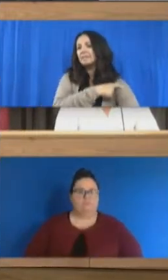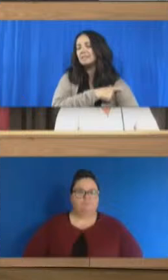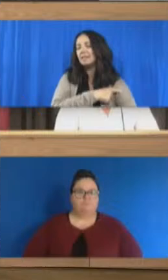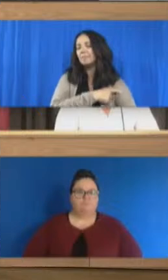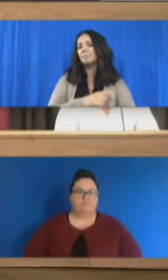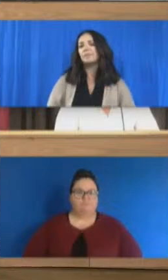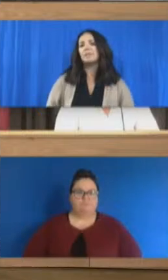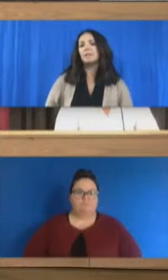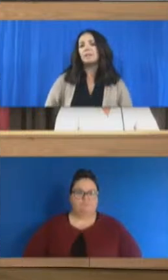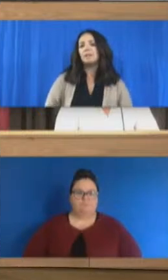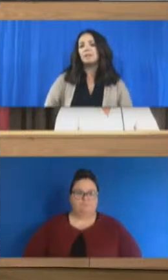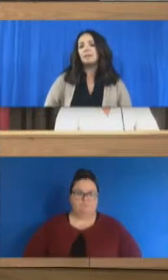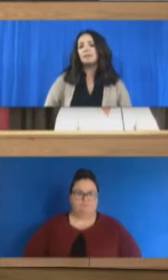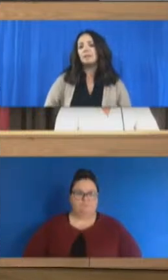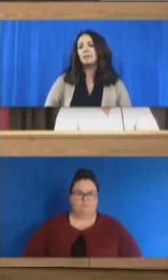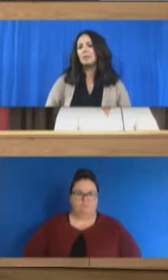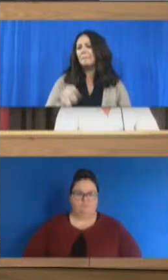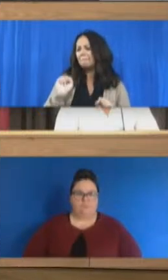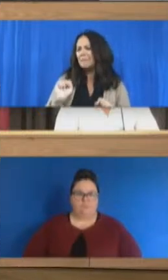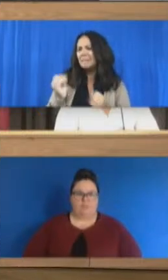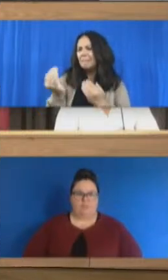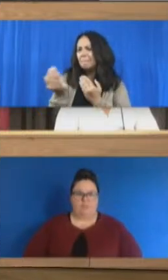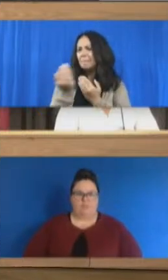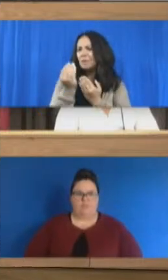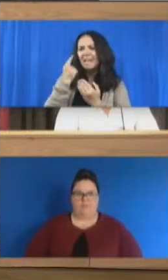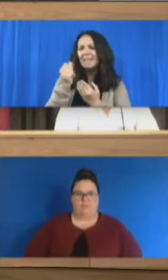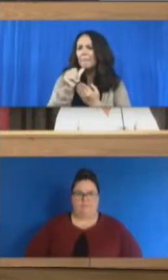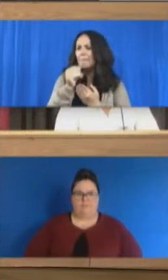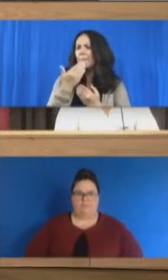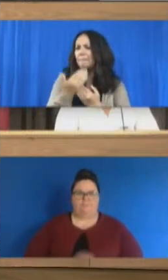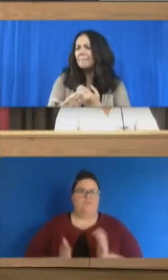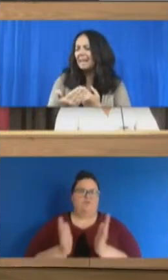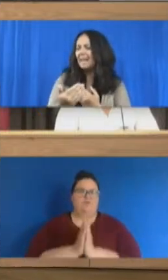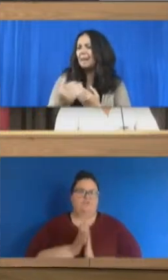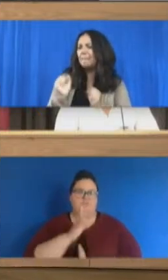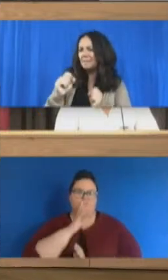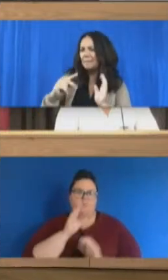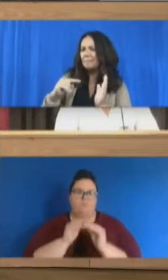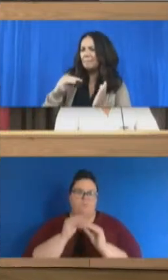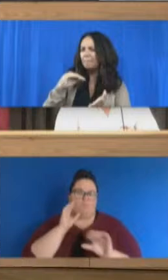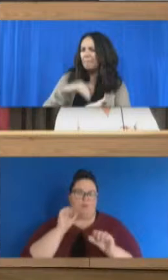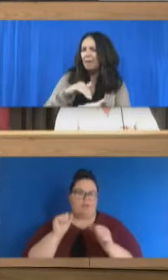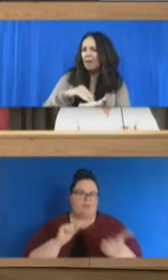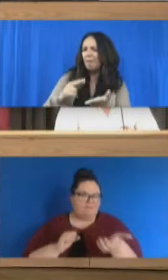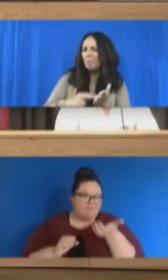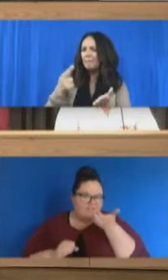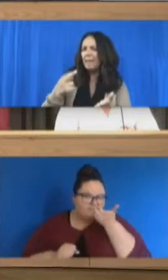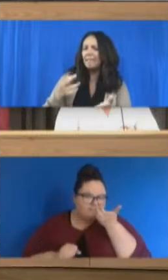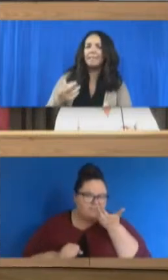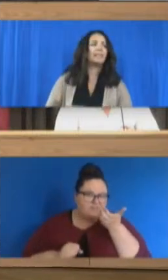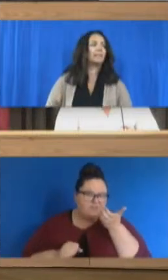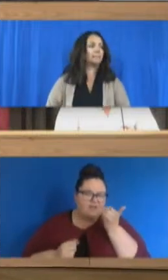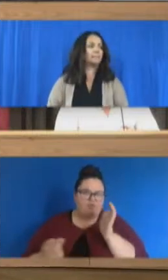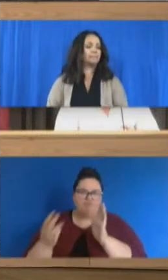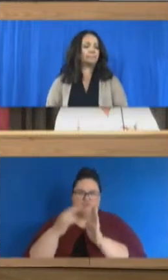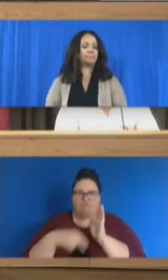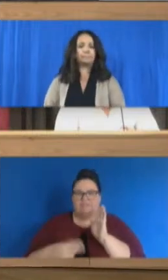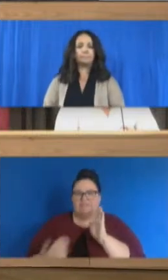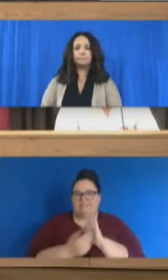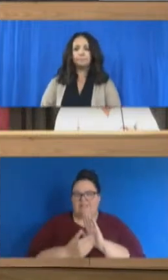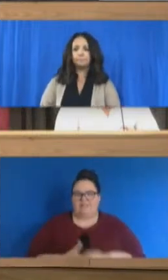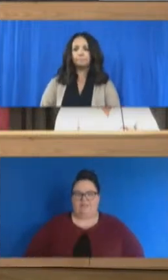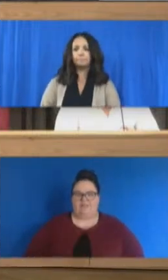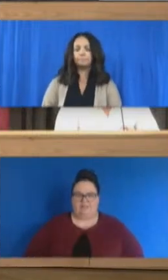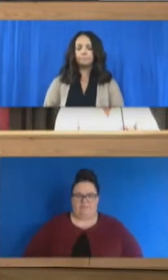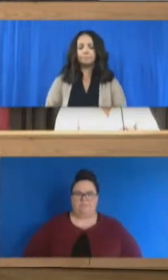Alors, c'est une question pour Dr. Russell. Dr. Russell, depuis qu'on a atteint 75% pour la première dose, on semble